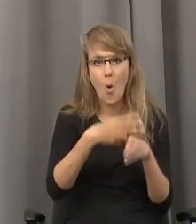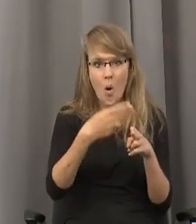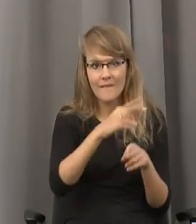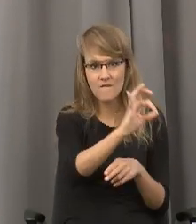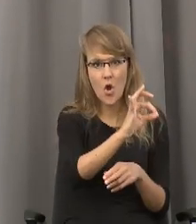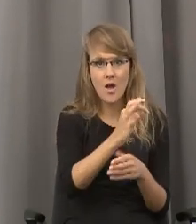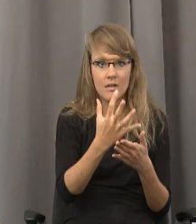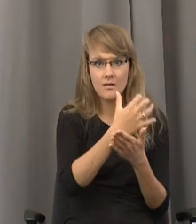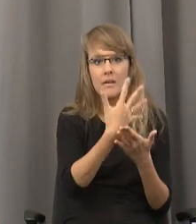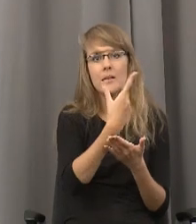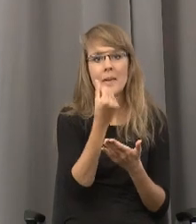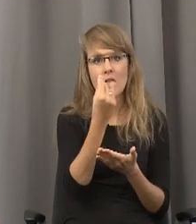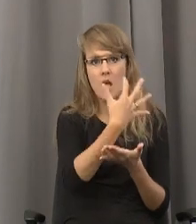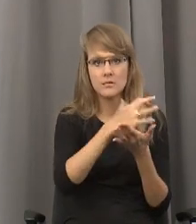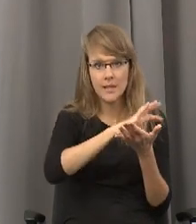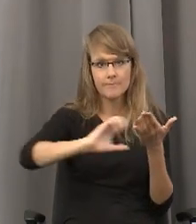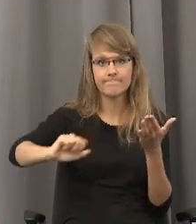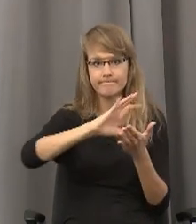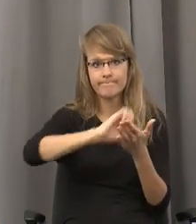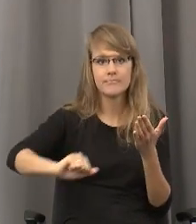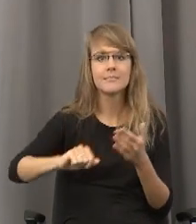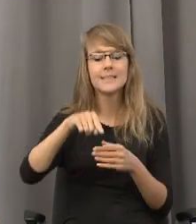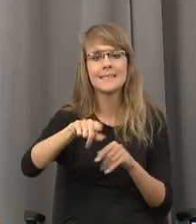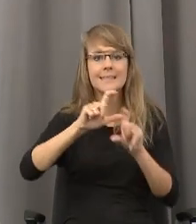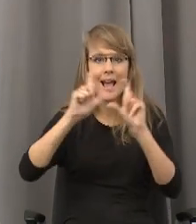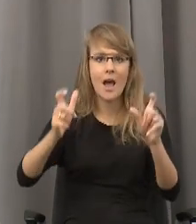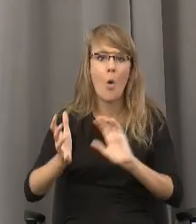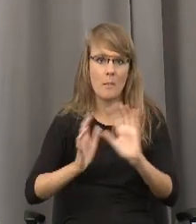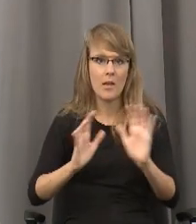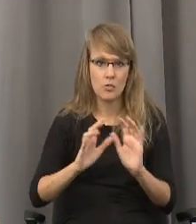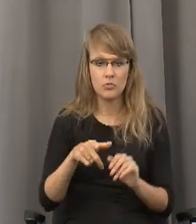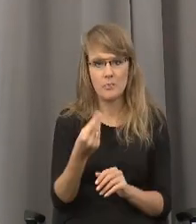chorego na utrzymanie w zakładzie opiekuńczo-leczniczym.